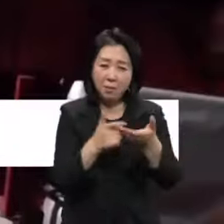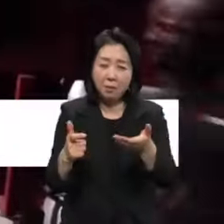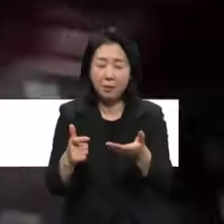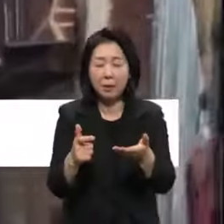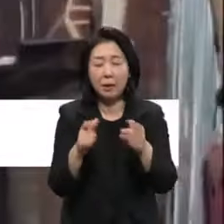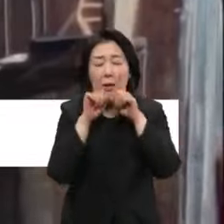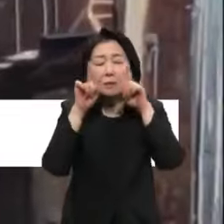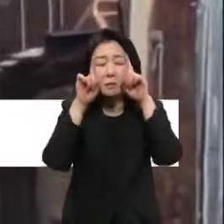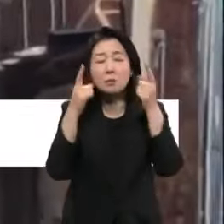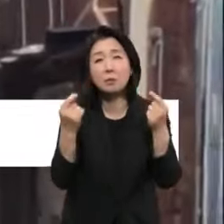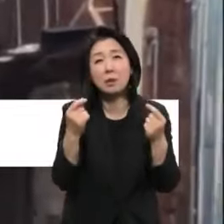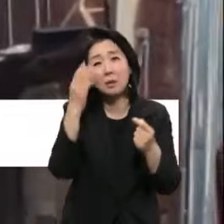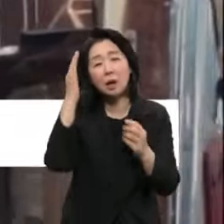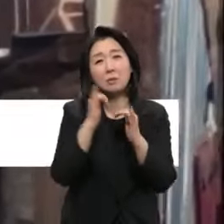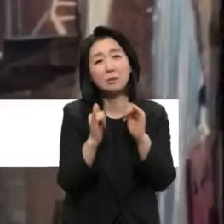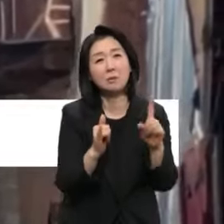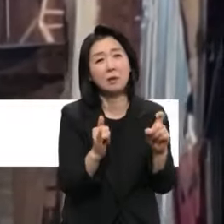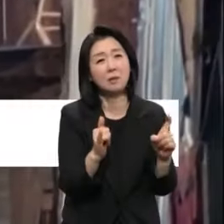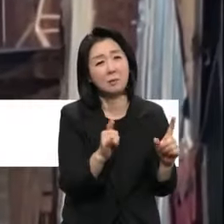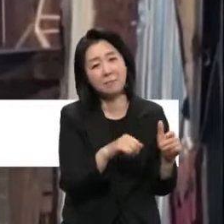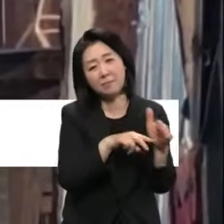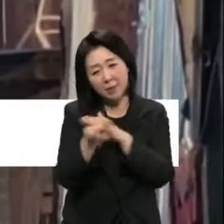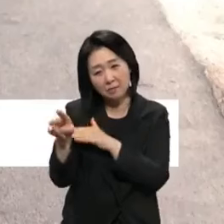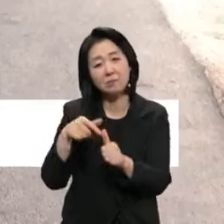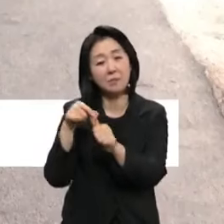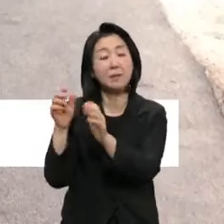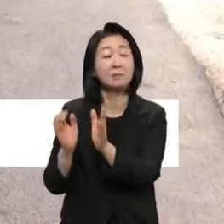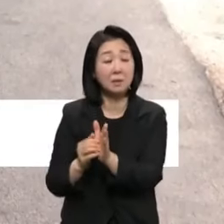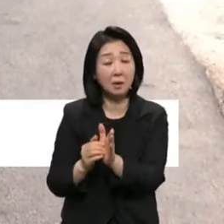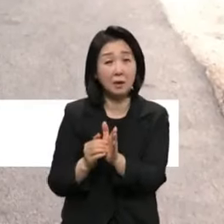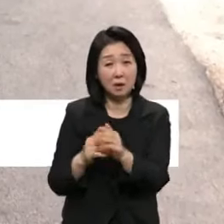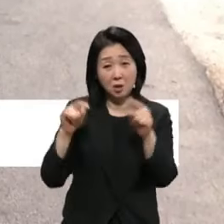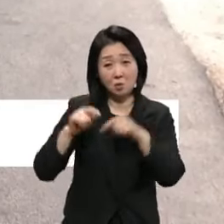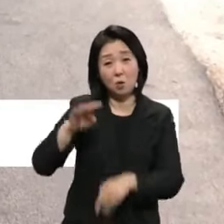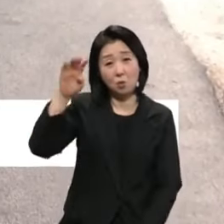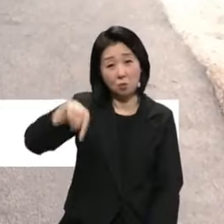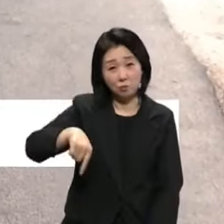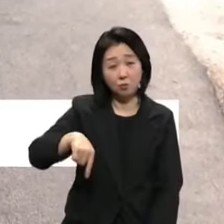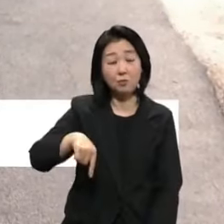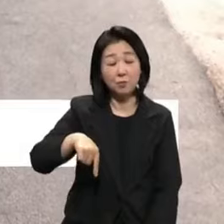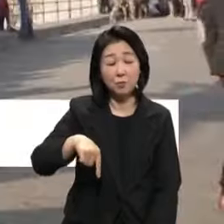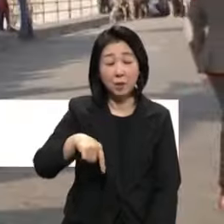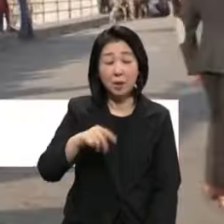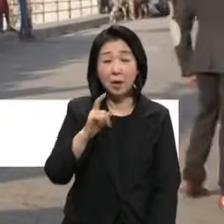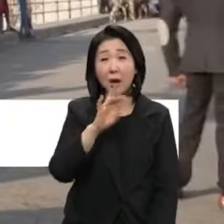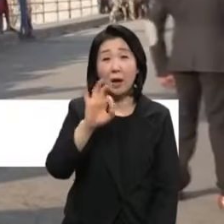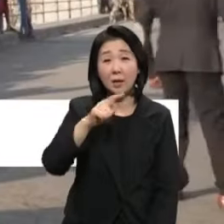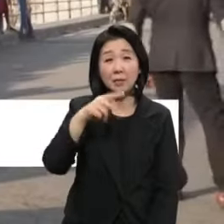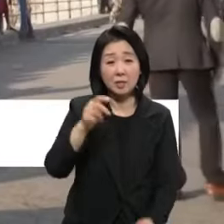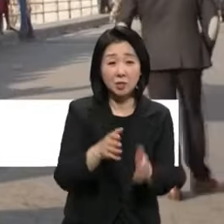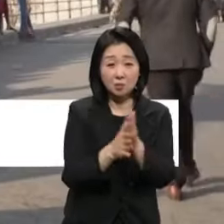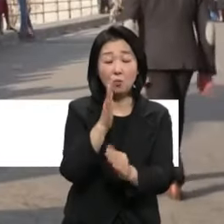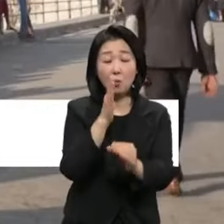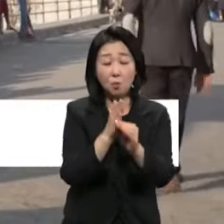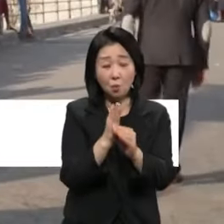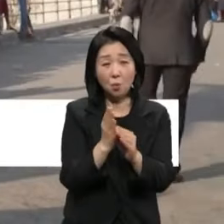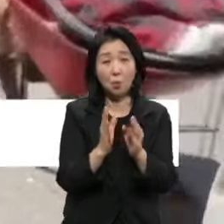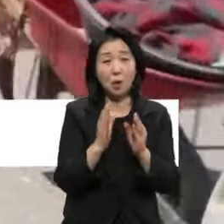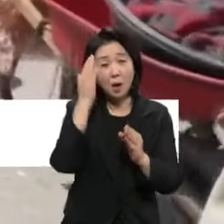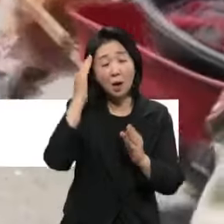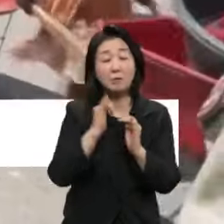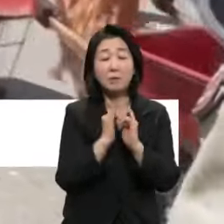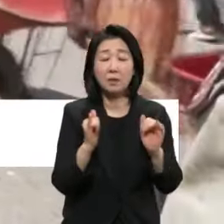IT에서 한국인 11명이 탈출했습니다. 외교부는 어제 IT 수도 포르토프랭스에서 우리 국민 11명이 헬기를 타고